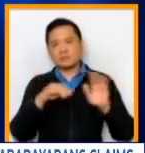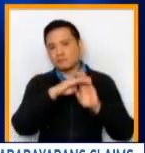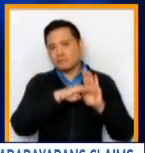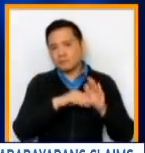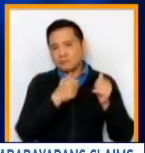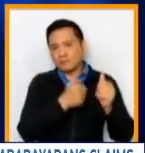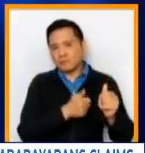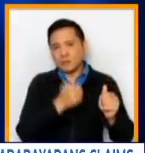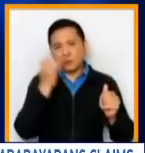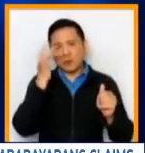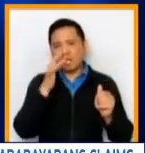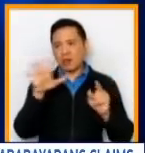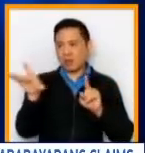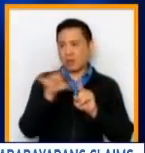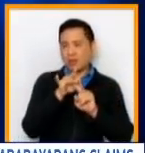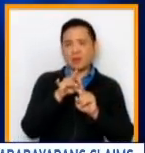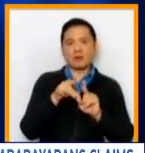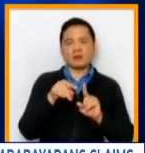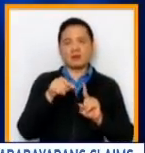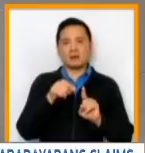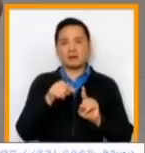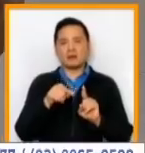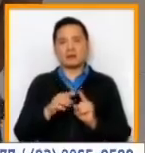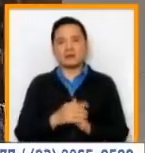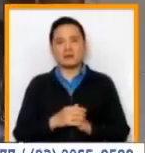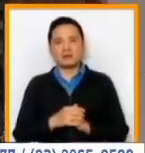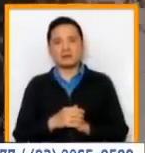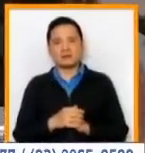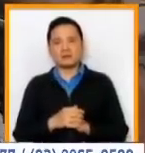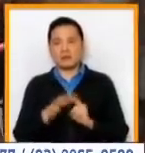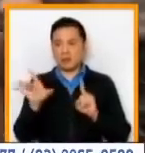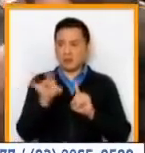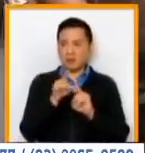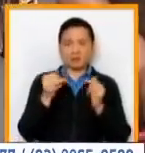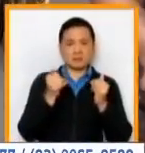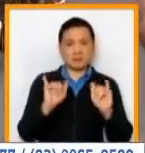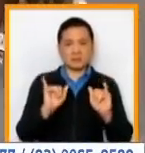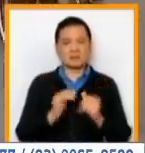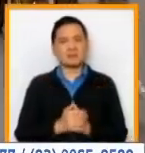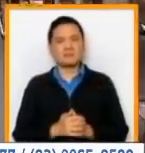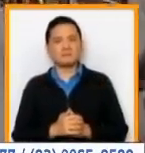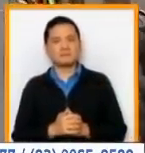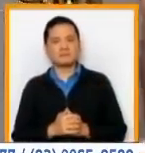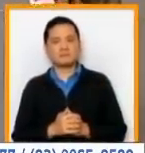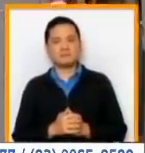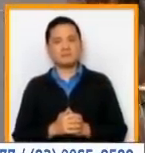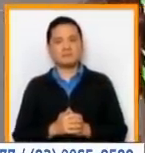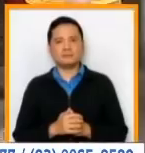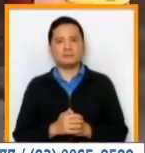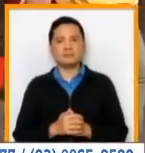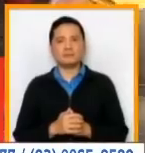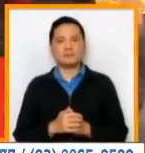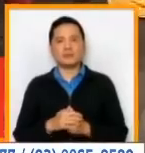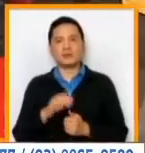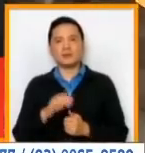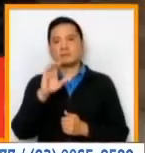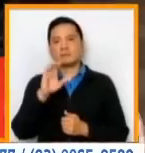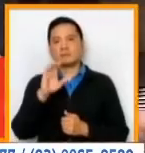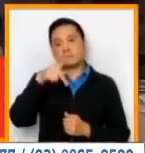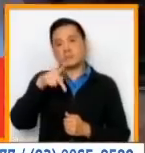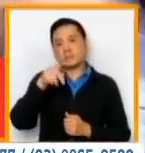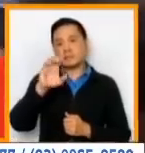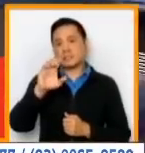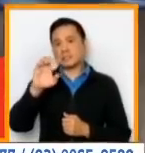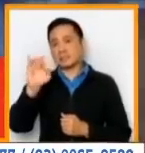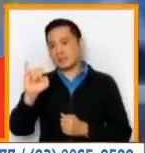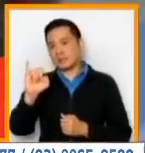po sa atin, hindi pa naman talagang nawawala. Pabor din ng Philippine Chamber of Commerce and Industry o PCCI, lalo't madadagdagan ang